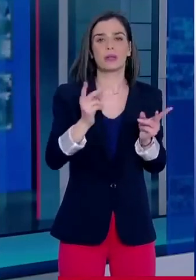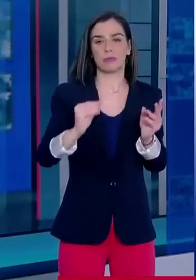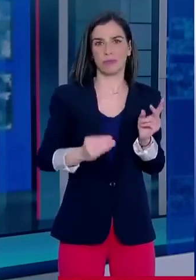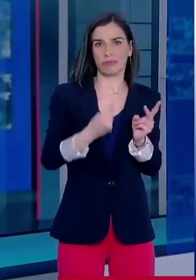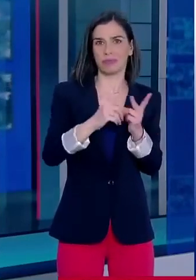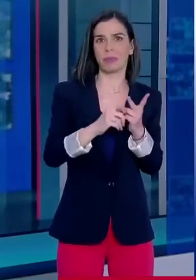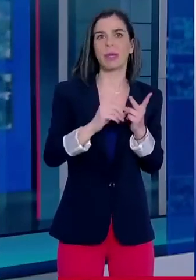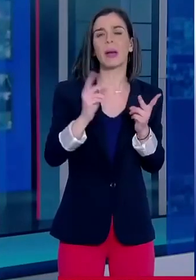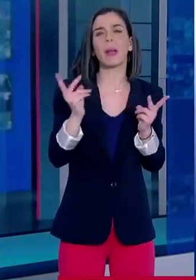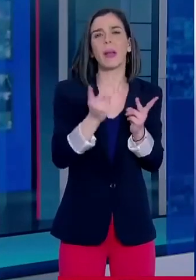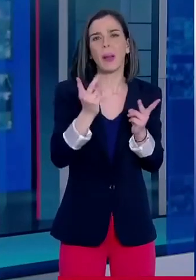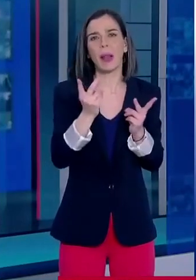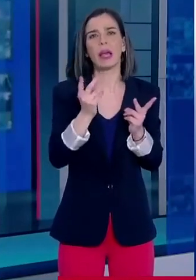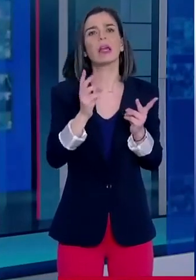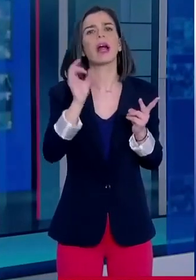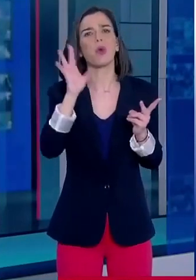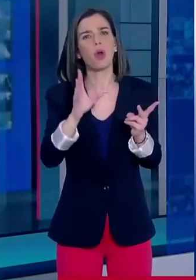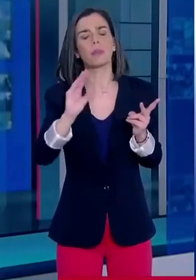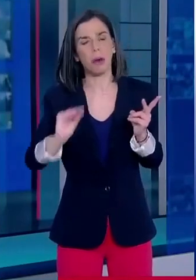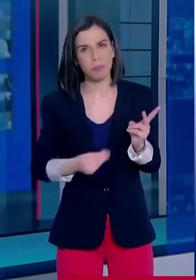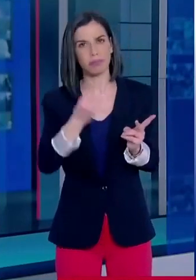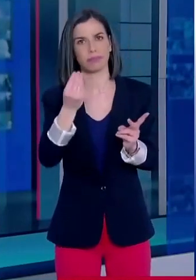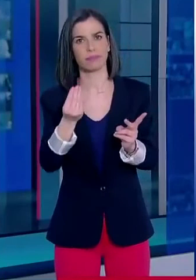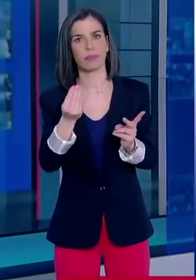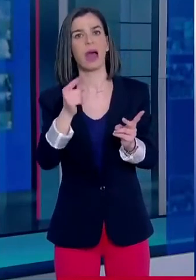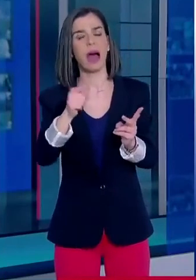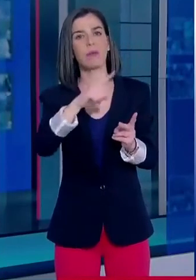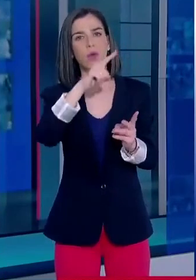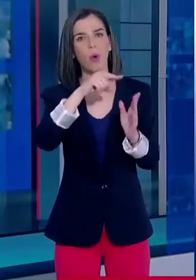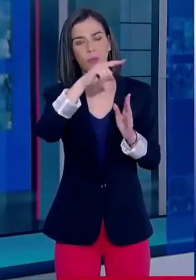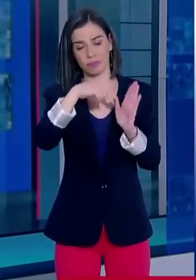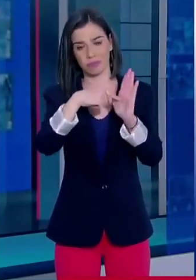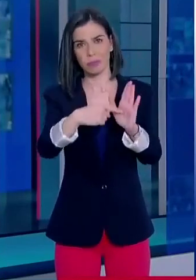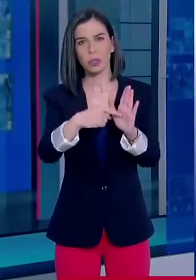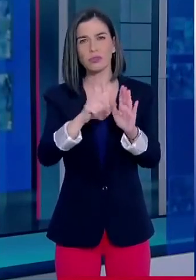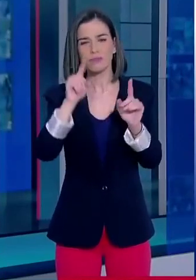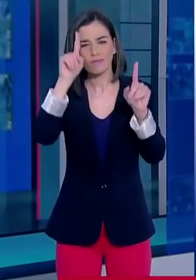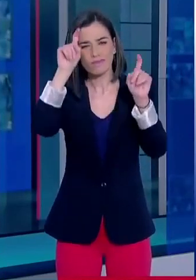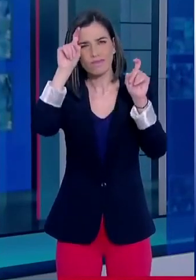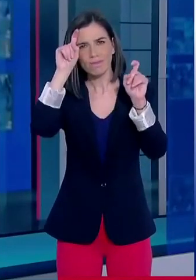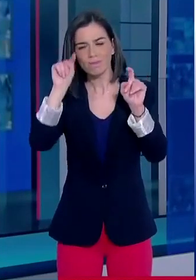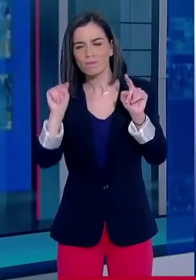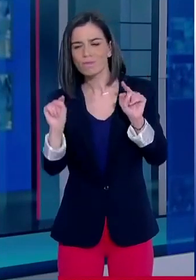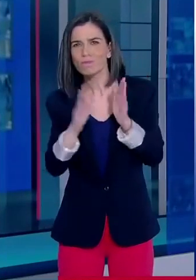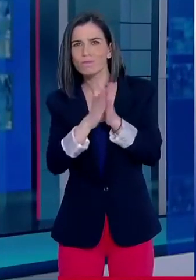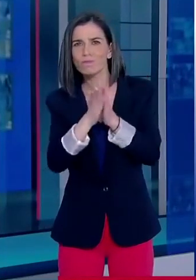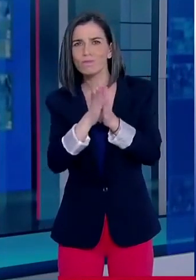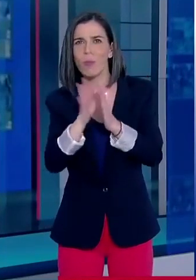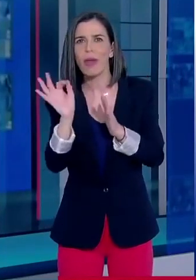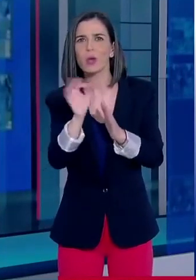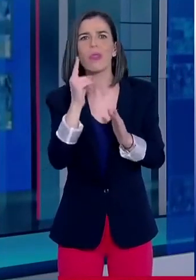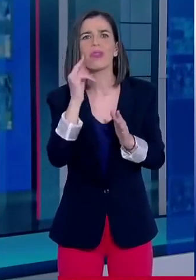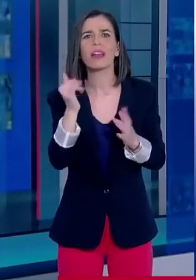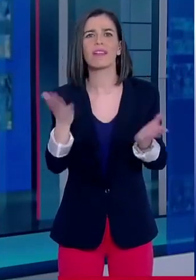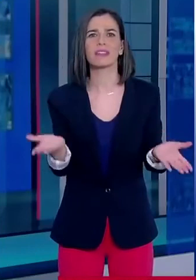καθόλου συμπτώματα και μετά εμφάνιζαν συμπτώματα. Και αυτό δείχνει το πόσο ύπουλα συμπεριφέρεται ο ιός. Και μέσα σε αυτές